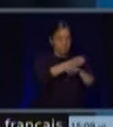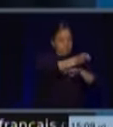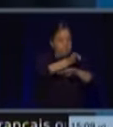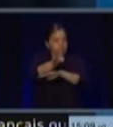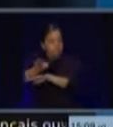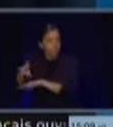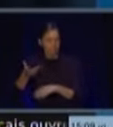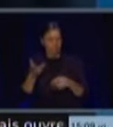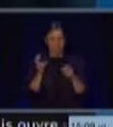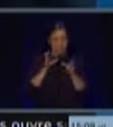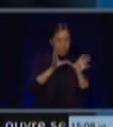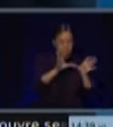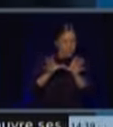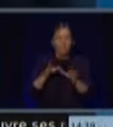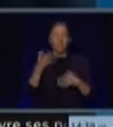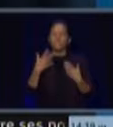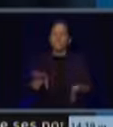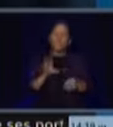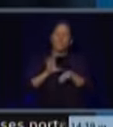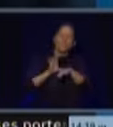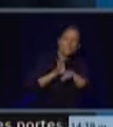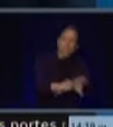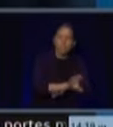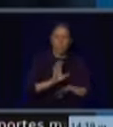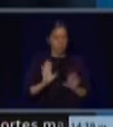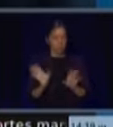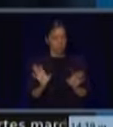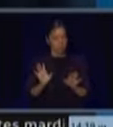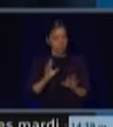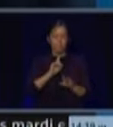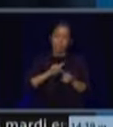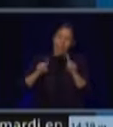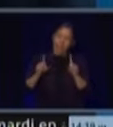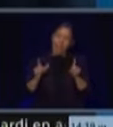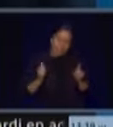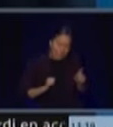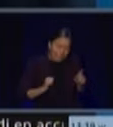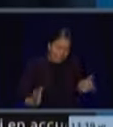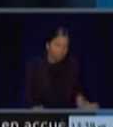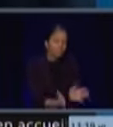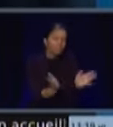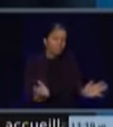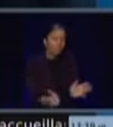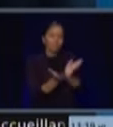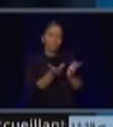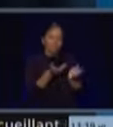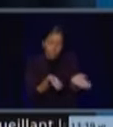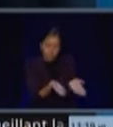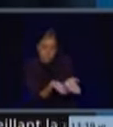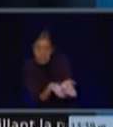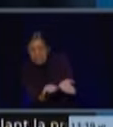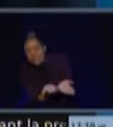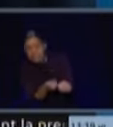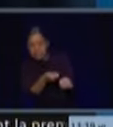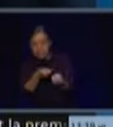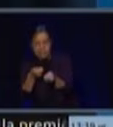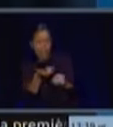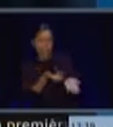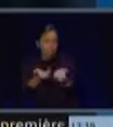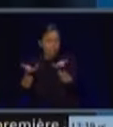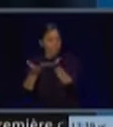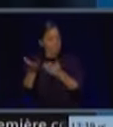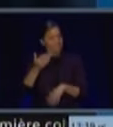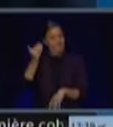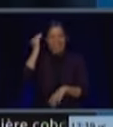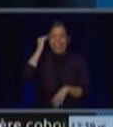jamais 100% parce qu'il y a vraiment une série de personnes qui sont contre, mais complètement. Mais il y en a qui hésitent. Moi, je pense qu'il n'y a pas de